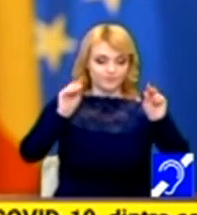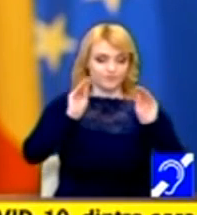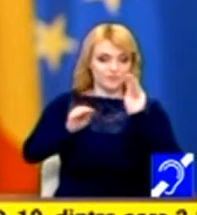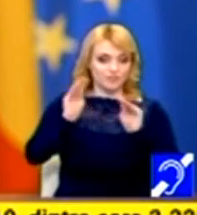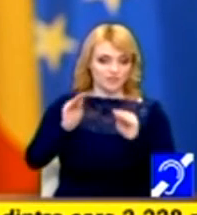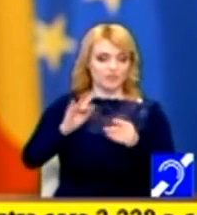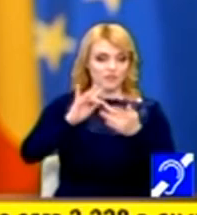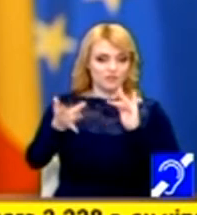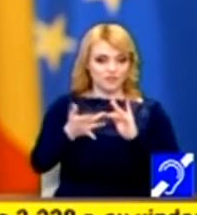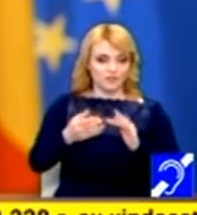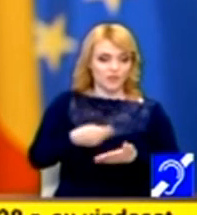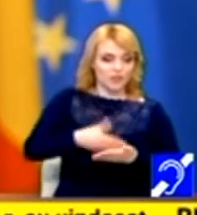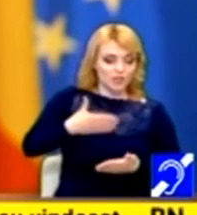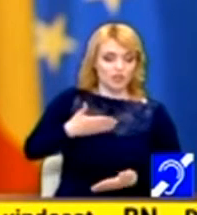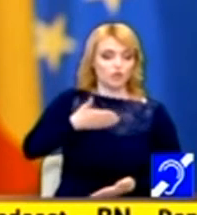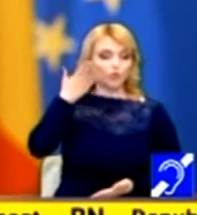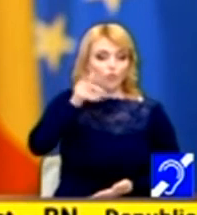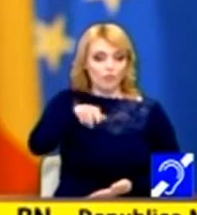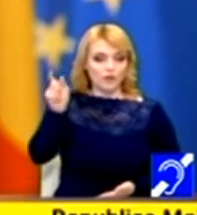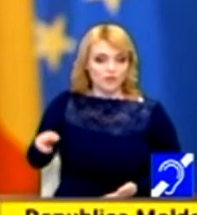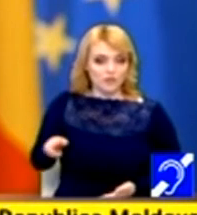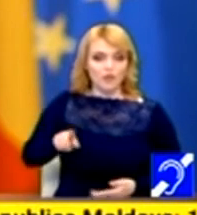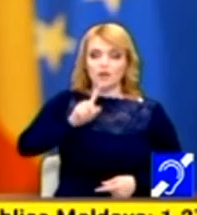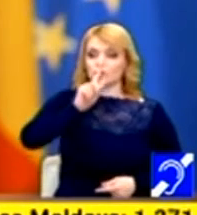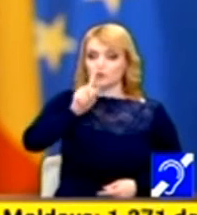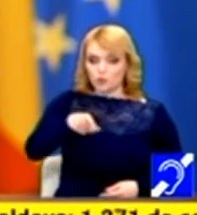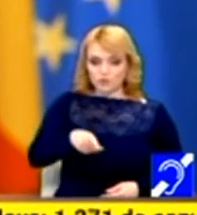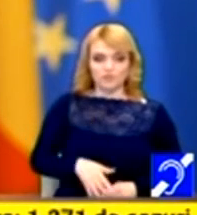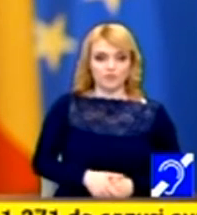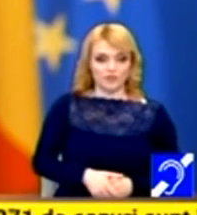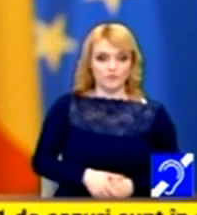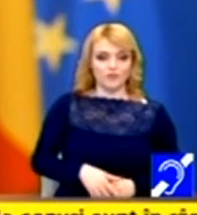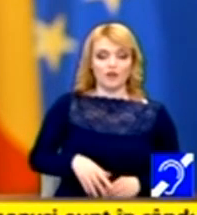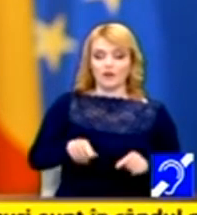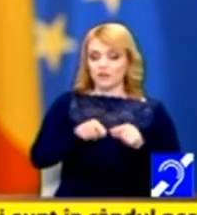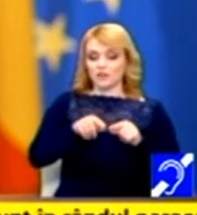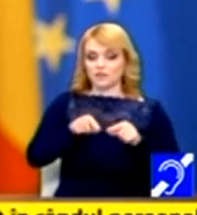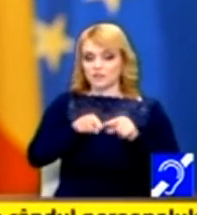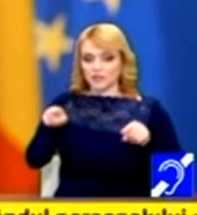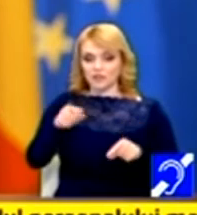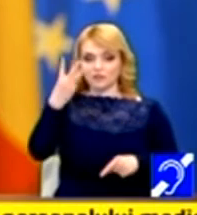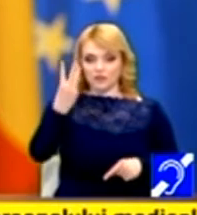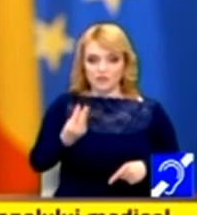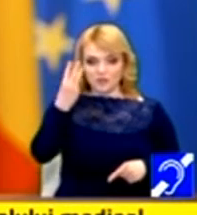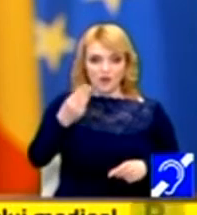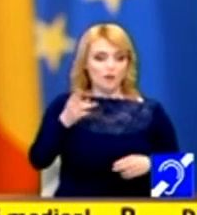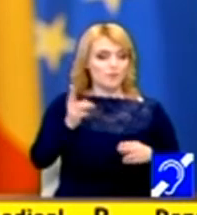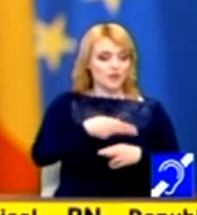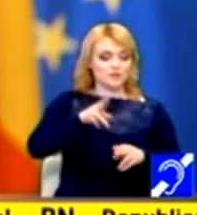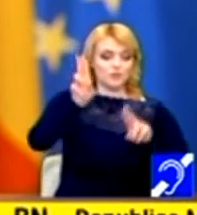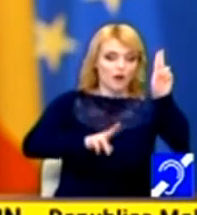legislativ. Dragi români, nu vor urma trei zile fără reguli și restricții.